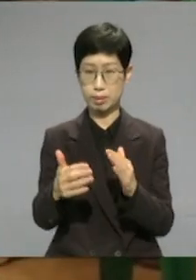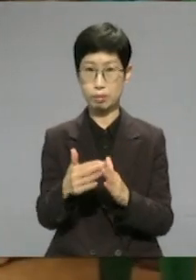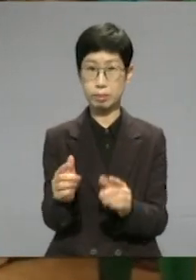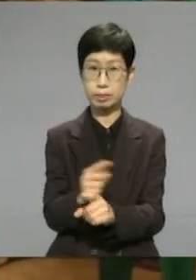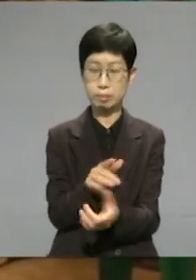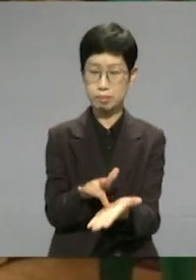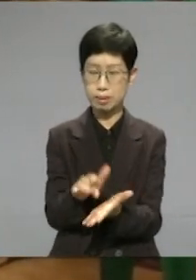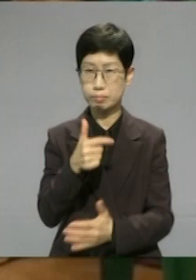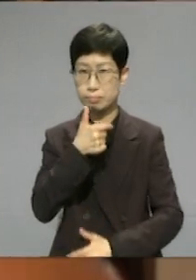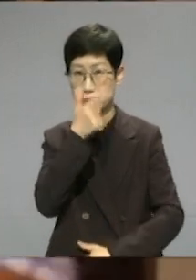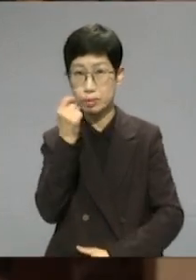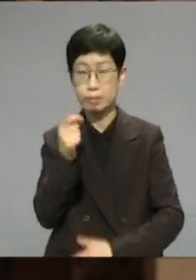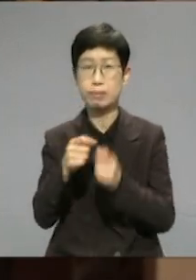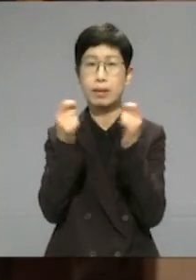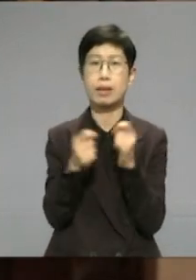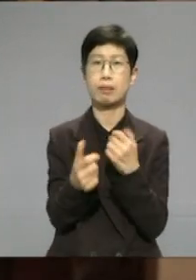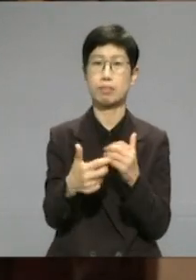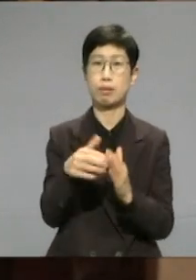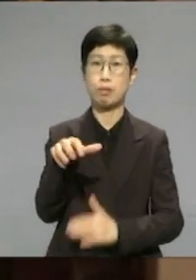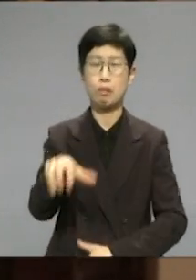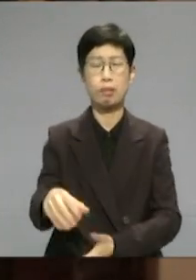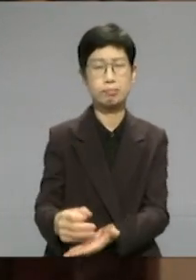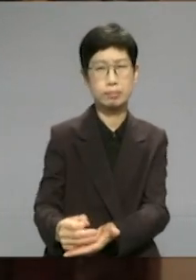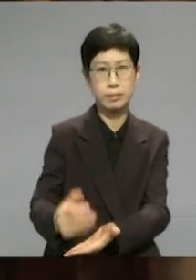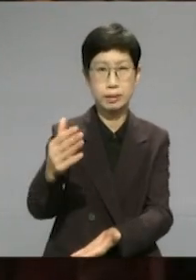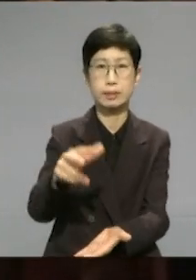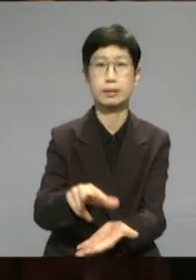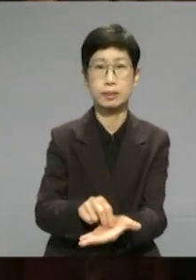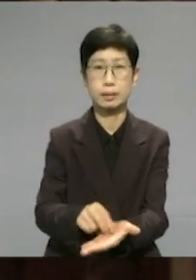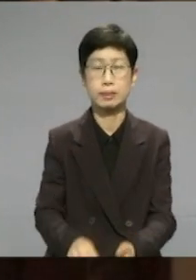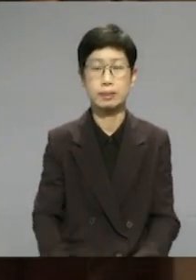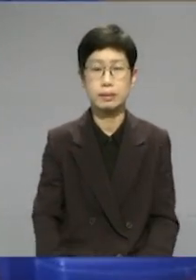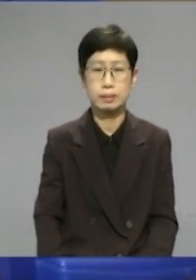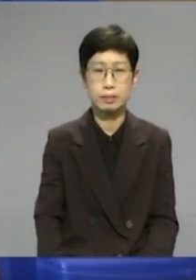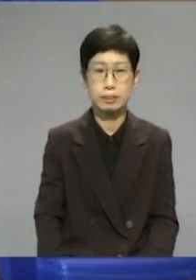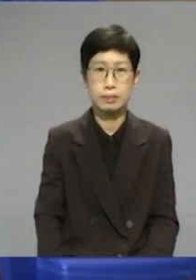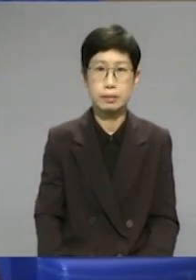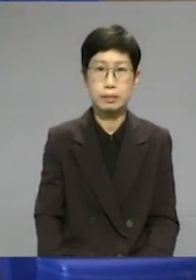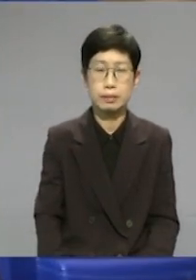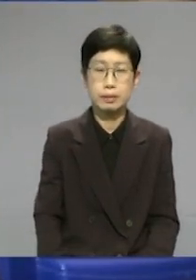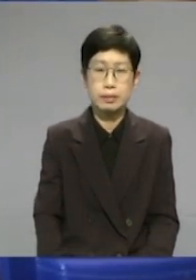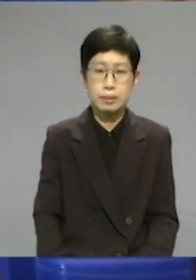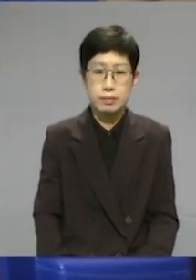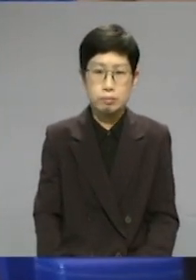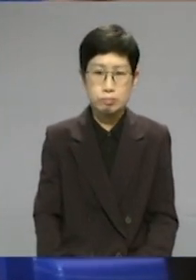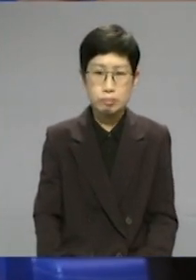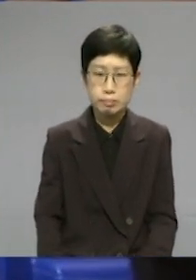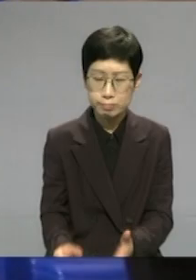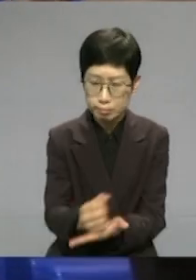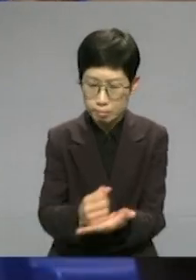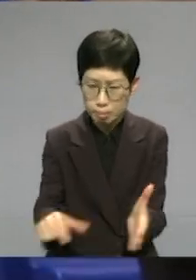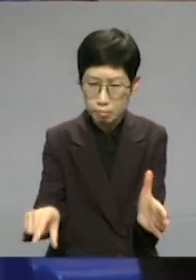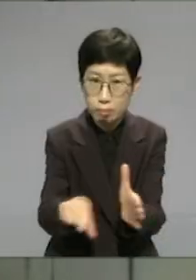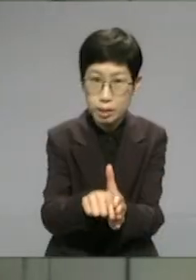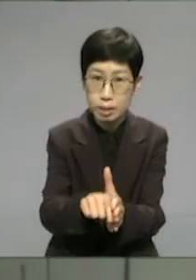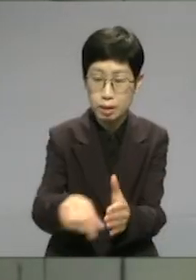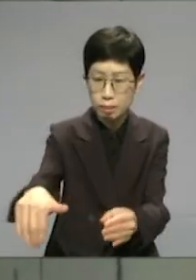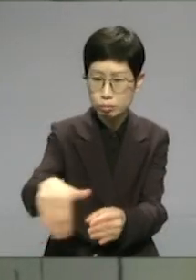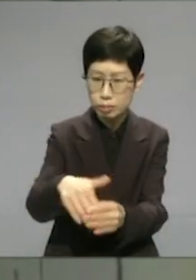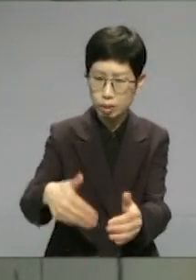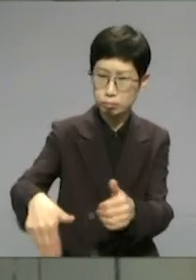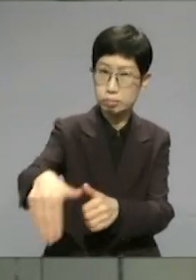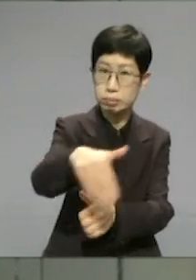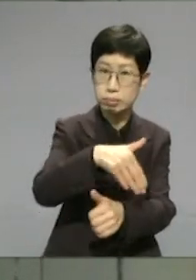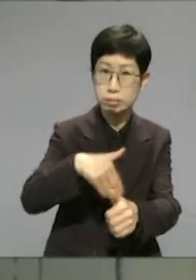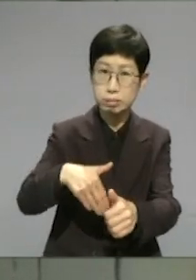치료약이 부족하고 개인 병원은 값이 너무 비쌉니다. 여기에 미신에 의존하는 문화적 분위기까지